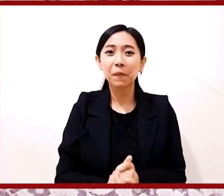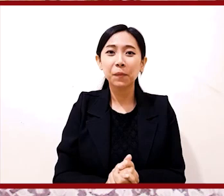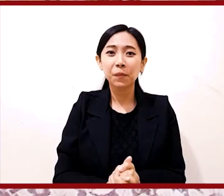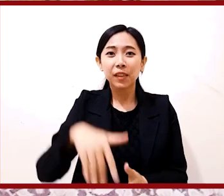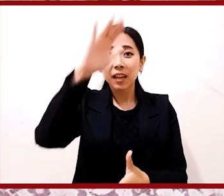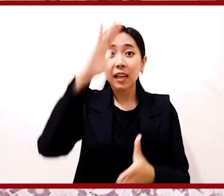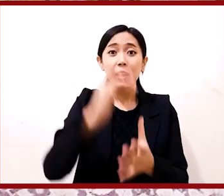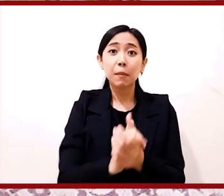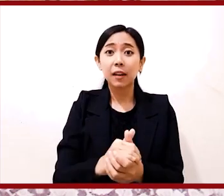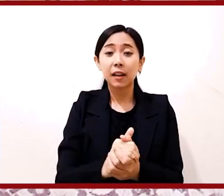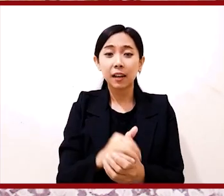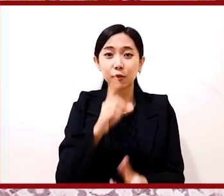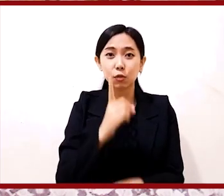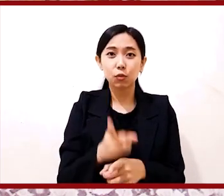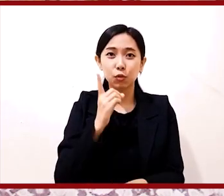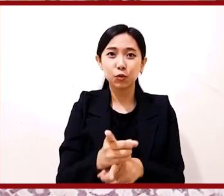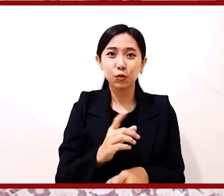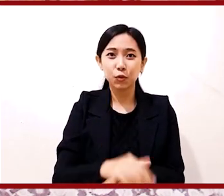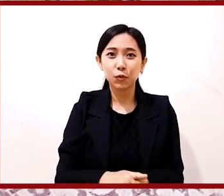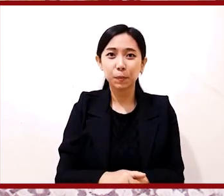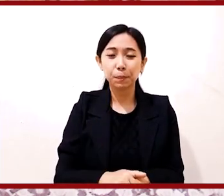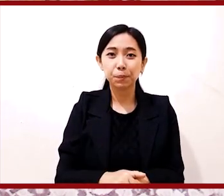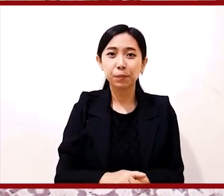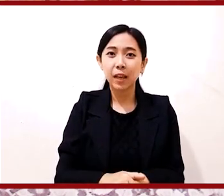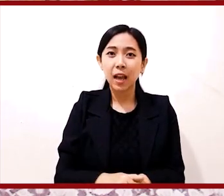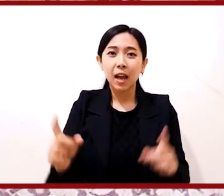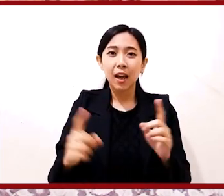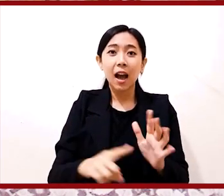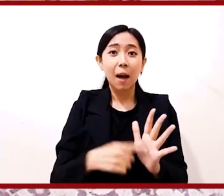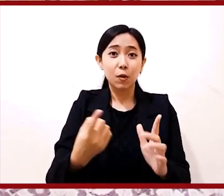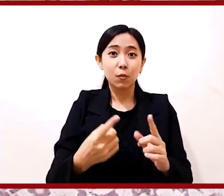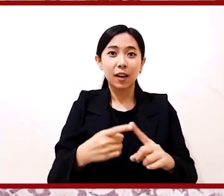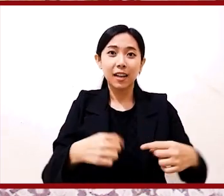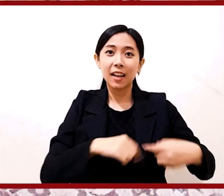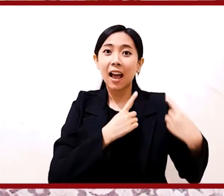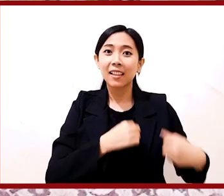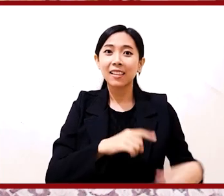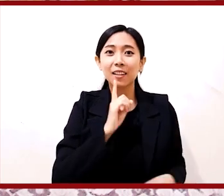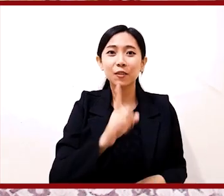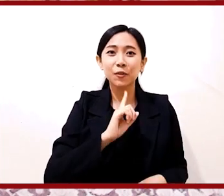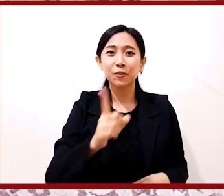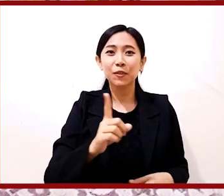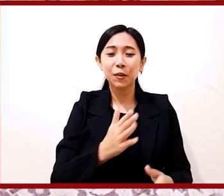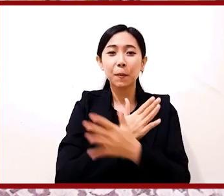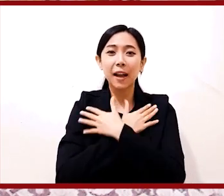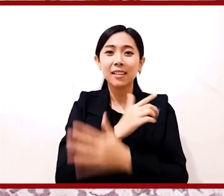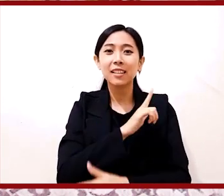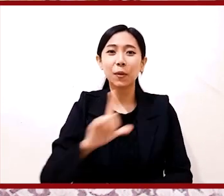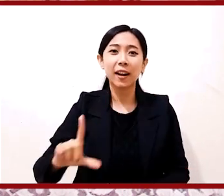Allah. Iman yang benar berangkat dari hati yang sungguh-sungguh mengasihi Tuhan.